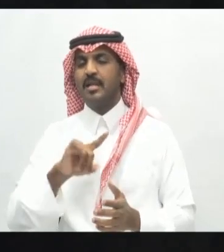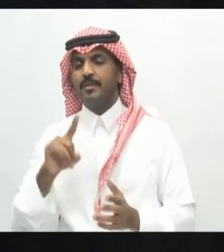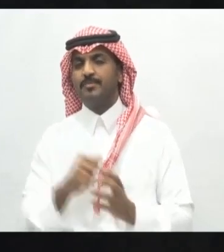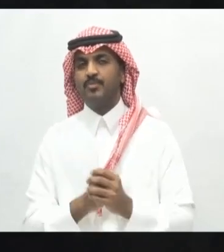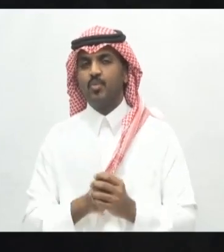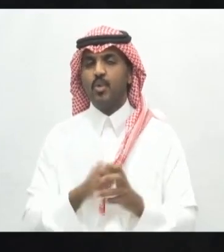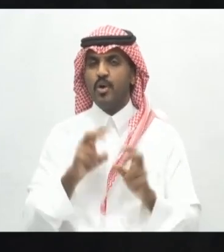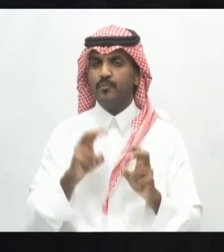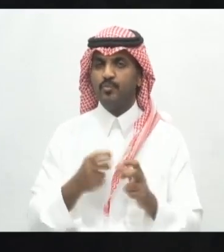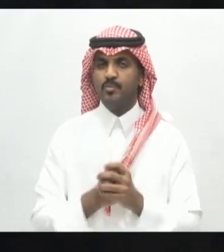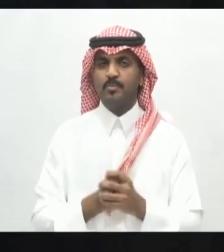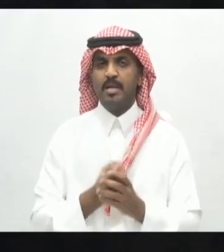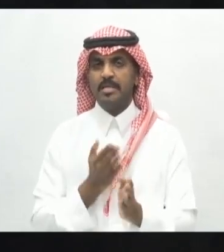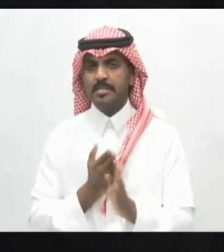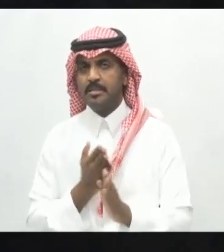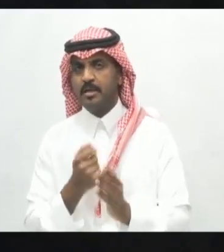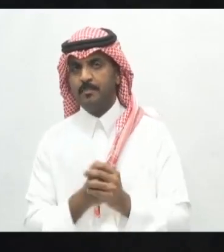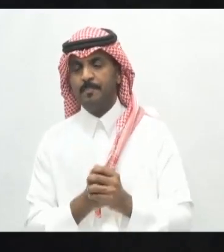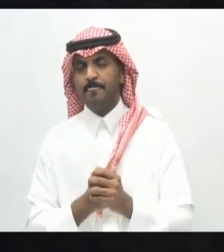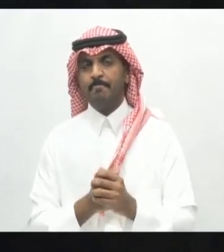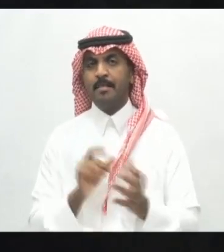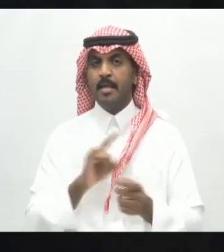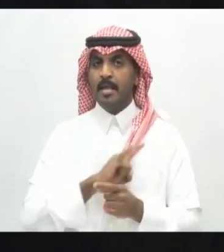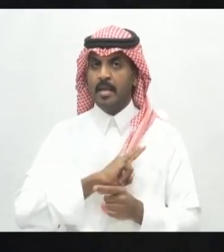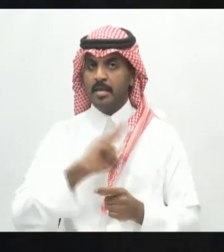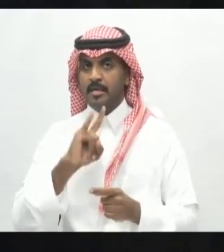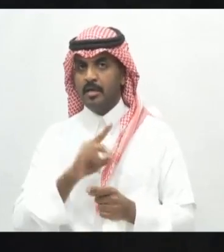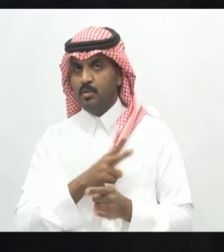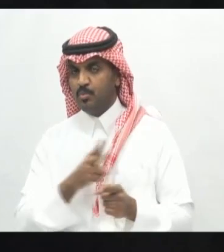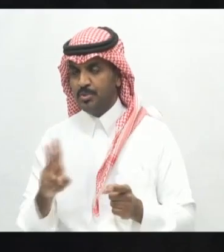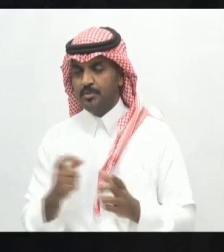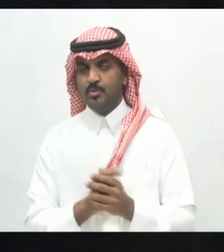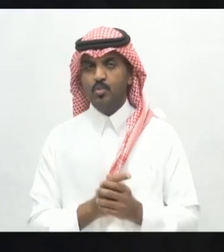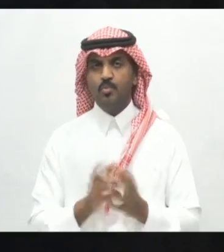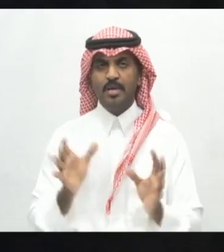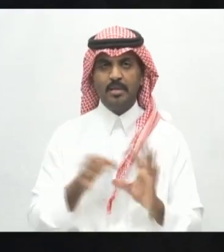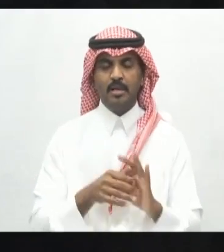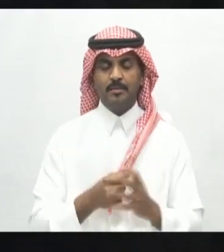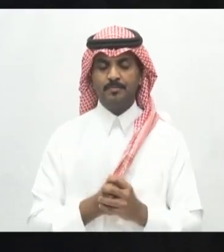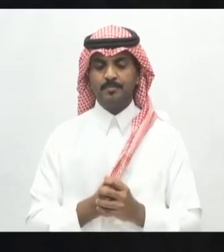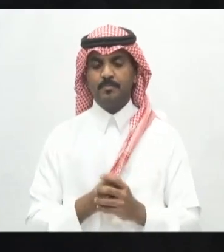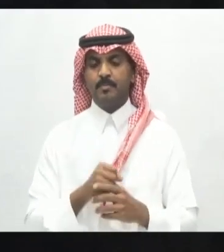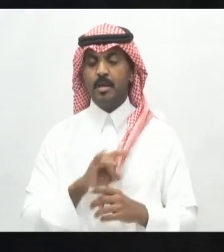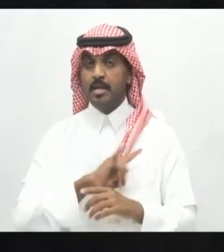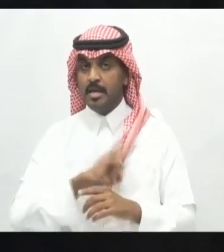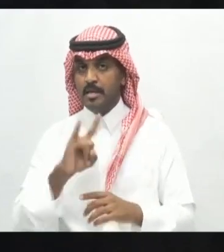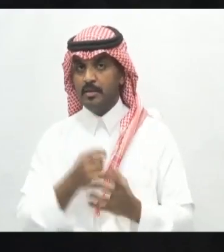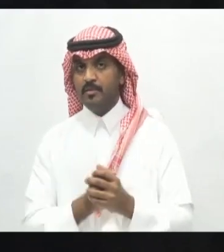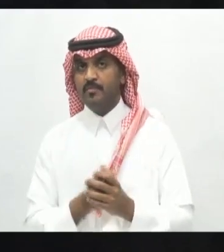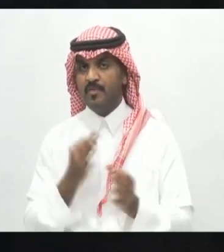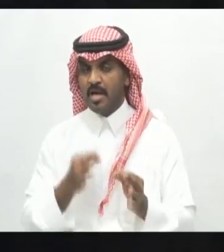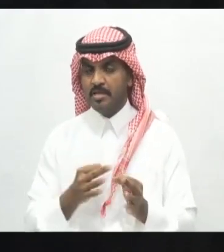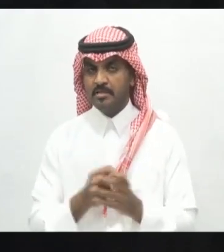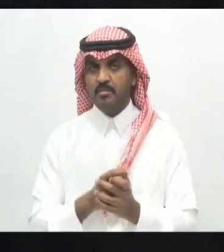وقفتم على صيغ النهي المتعدده وكذلك ما يتعلق بان النهي في الاصل هو